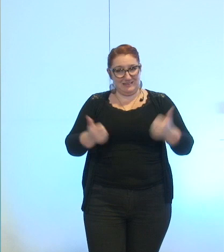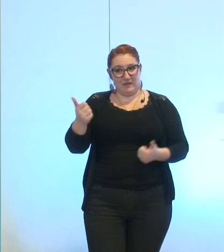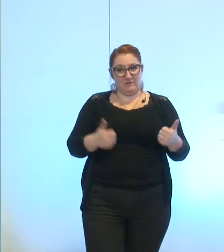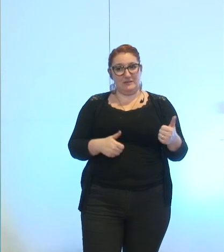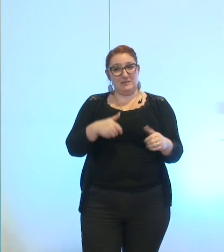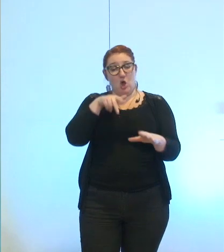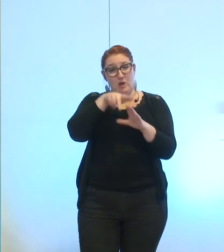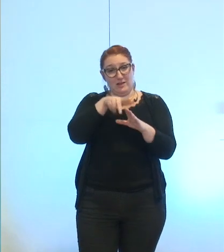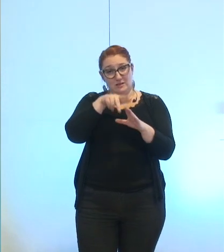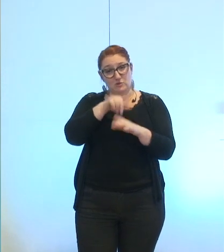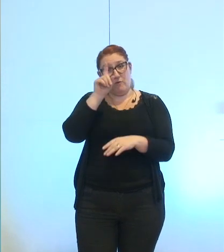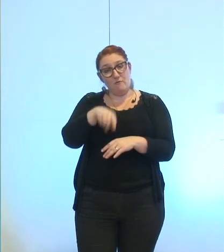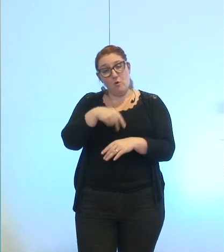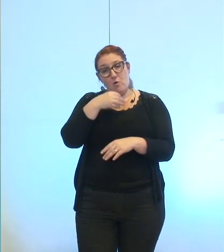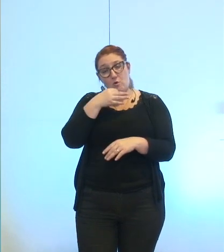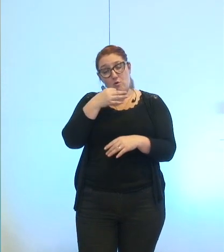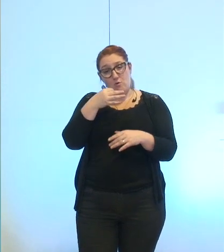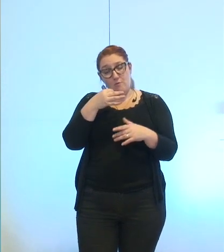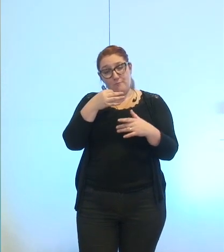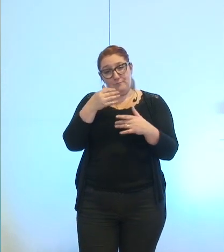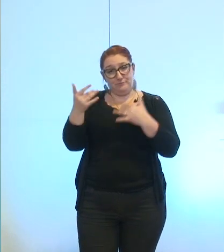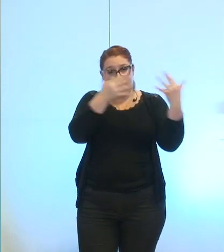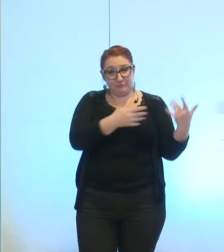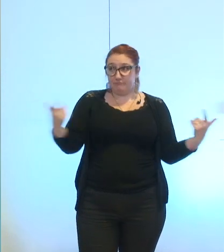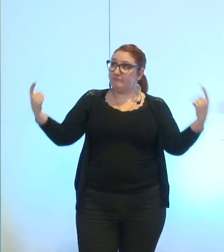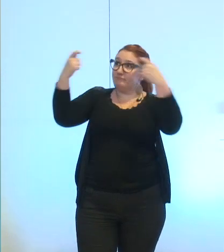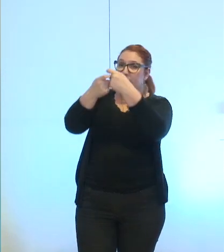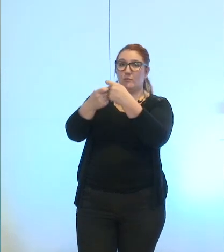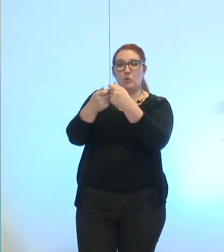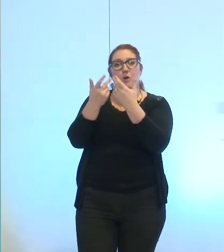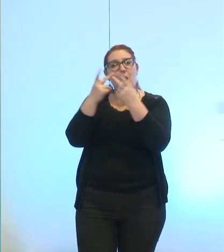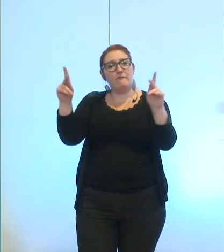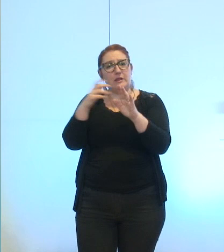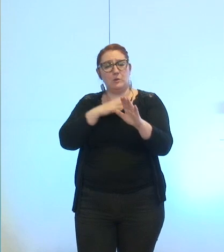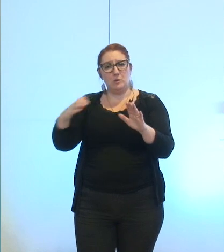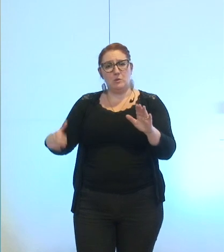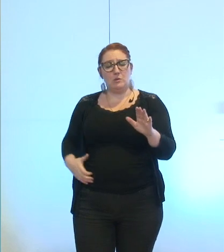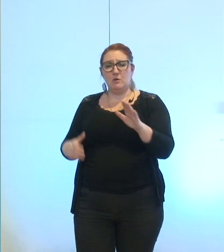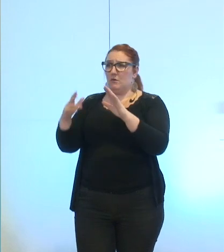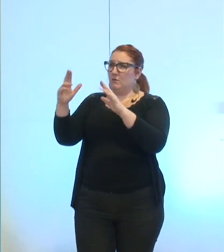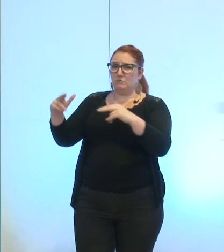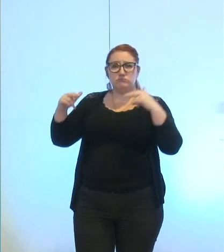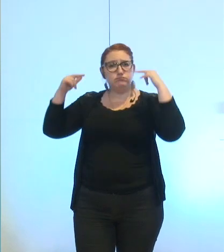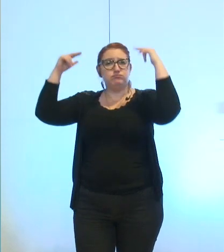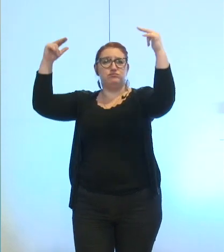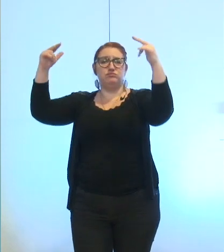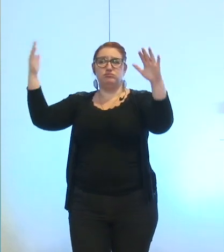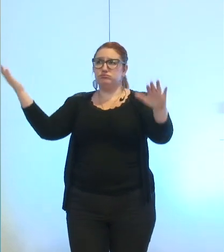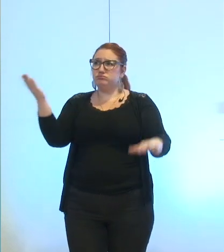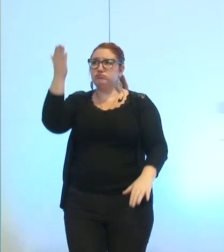rapporté au très haut niveau d'équipement et de service public de la ville tout cela ne s'est pas fait entre 2008